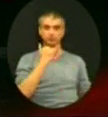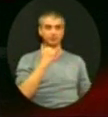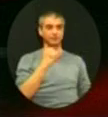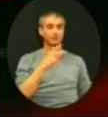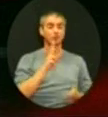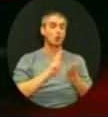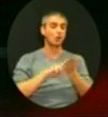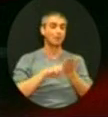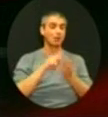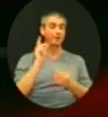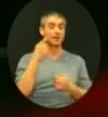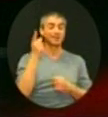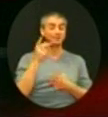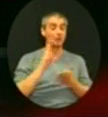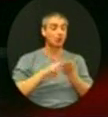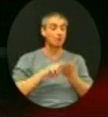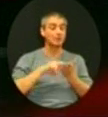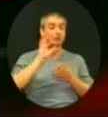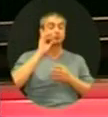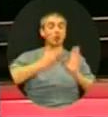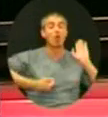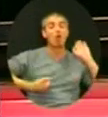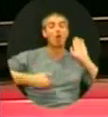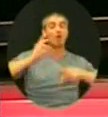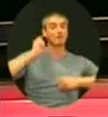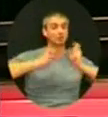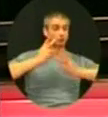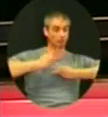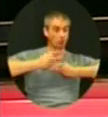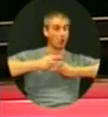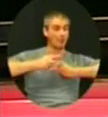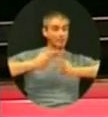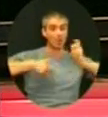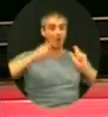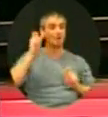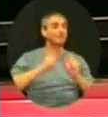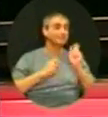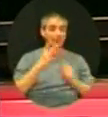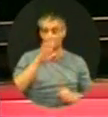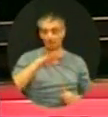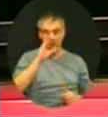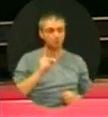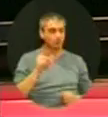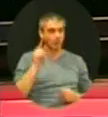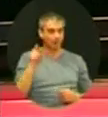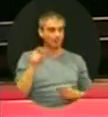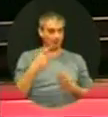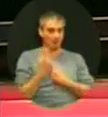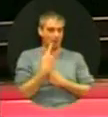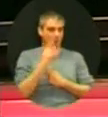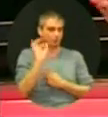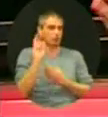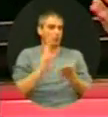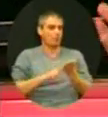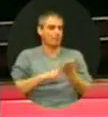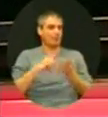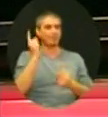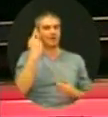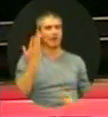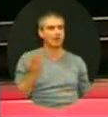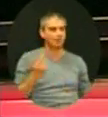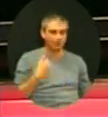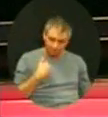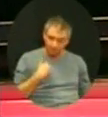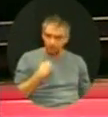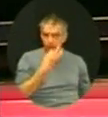חולים כללית, שהיא קופת החולים שרוב החולים, רוב האזרחים בדרום, הם לקוחות של קופת חולים כללית.